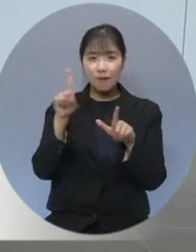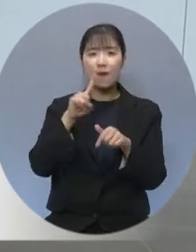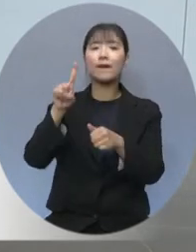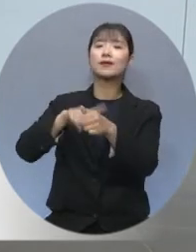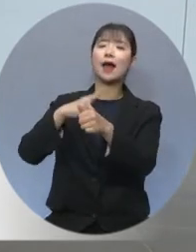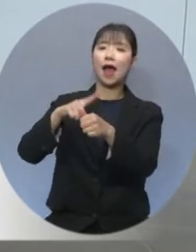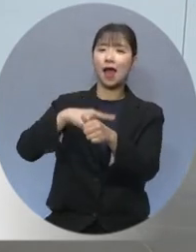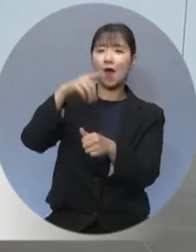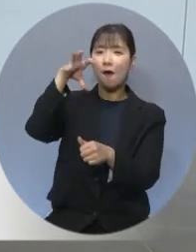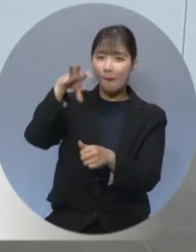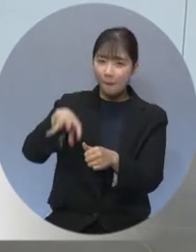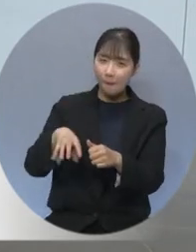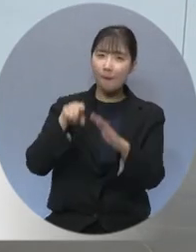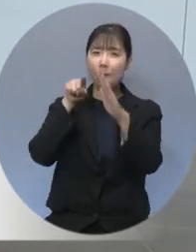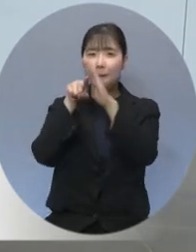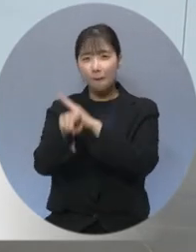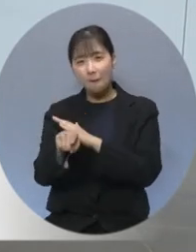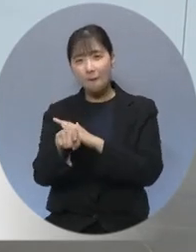자연에서